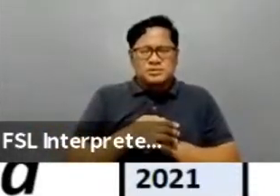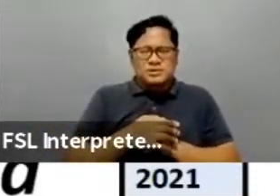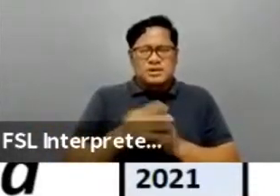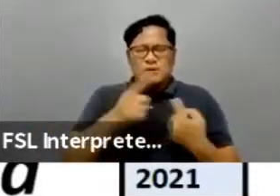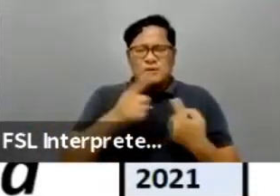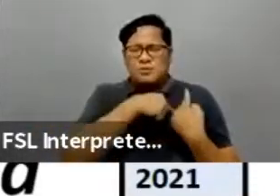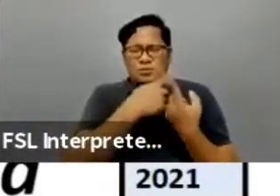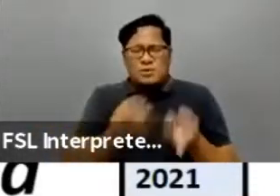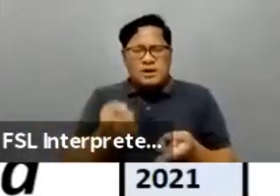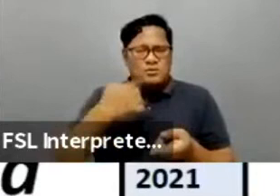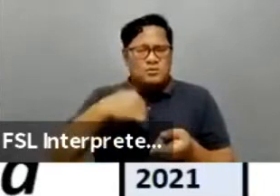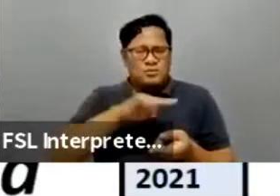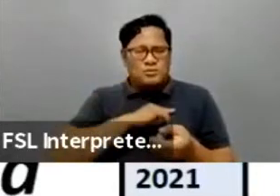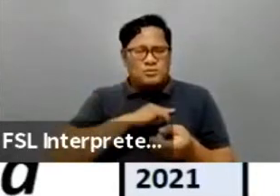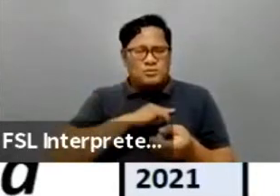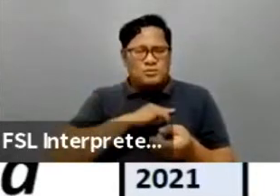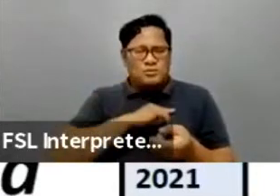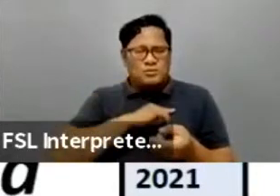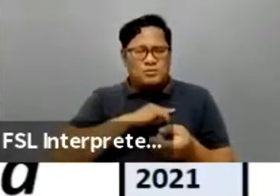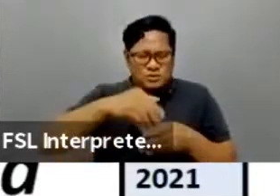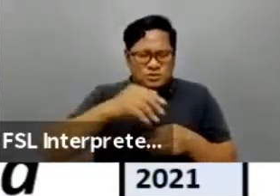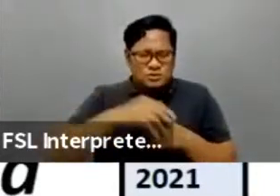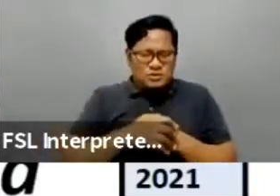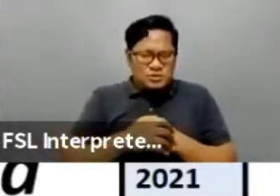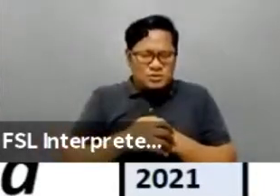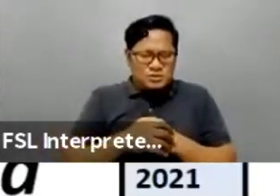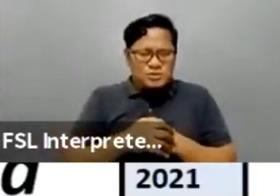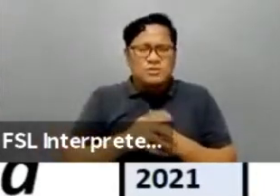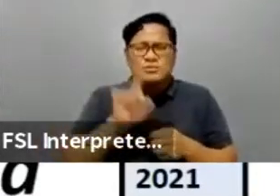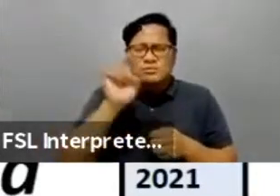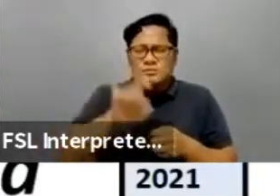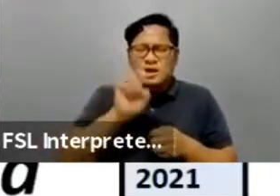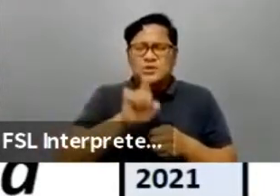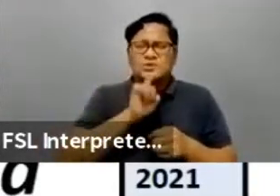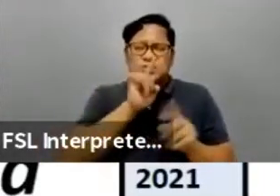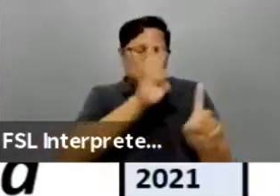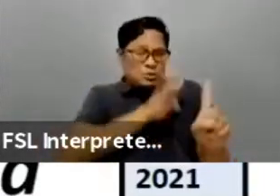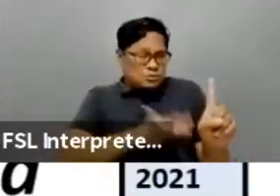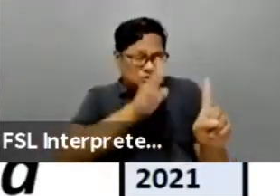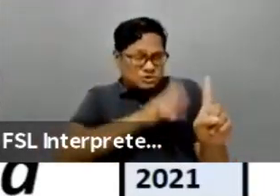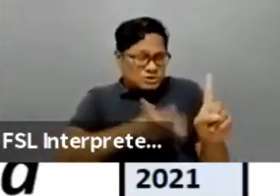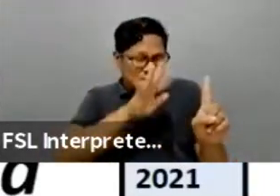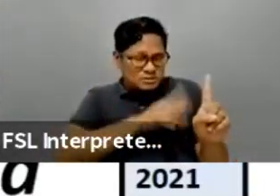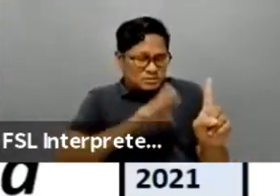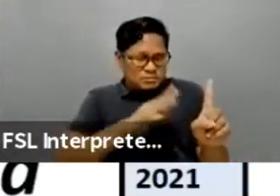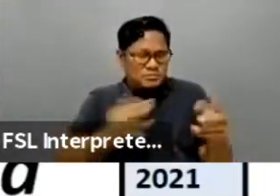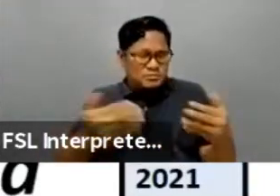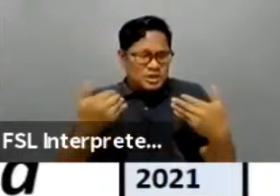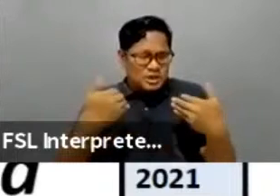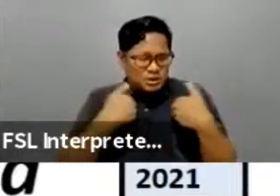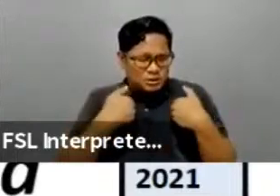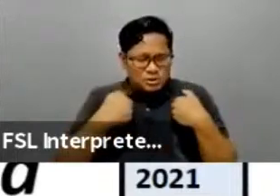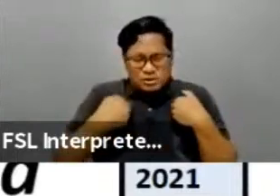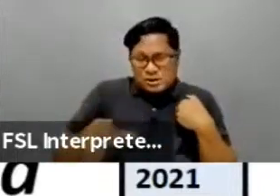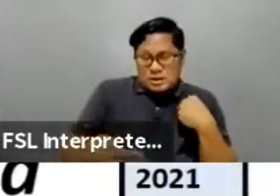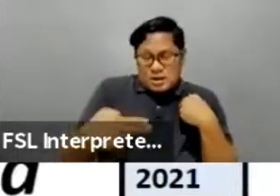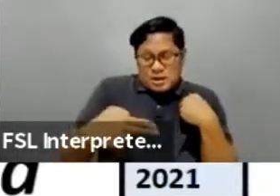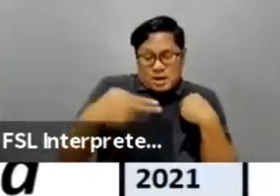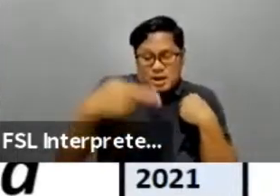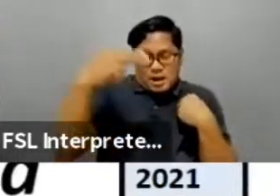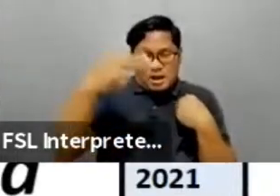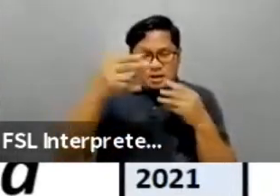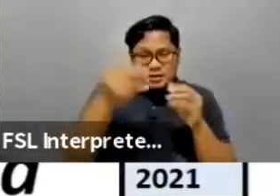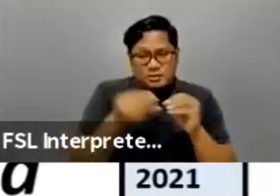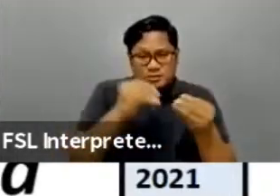Habang niluluwagan ang community quarantines ay makikita naman natin na tumataas yung numero ng